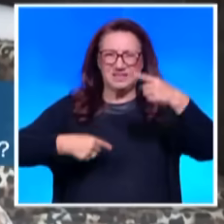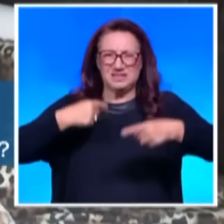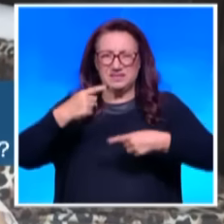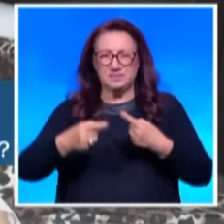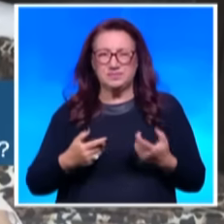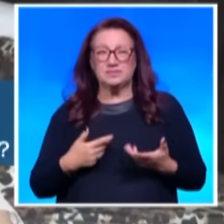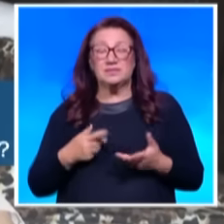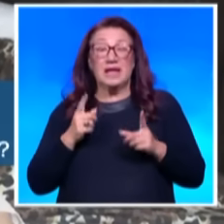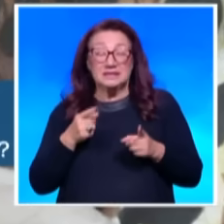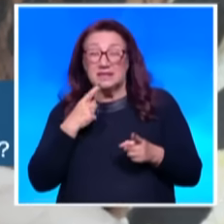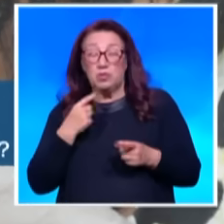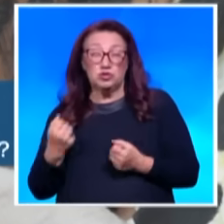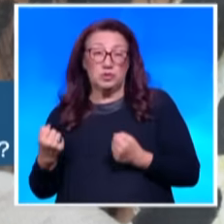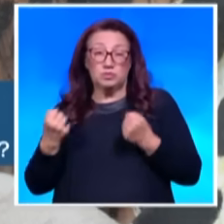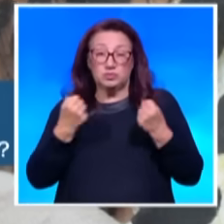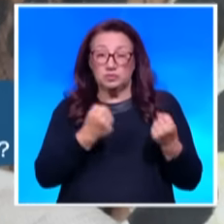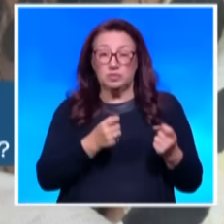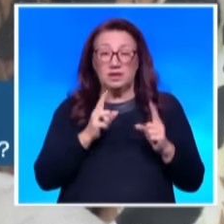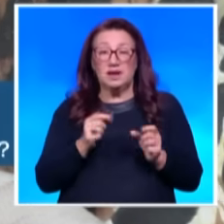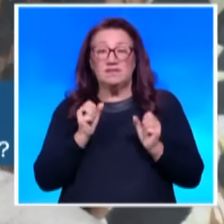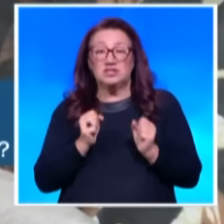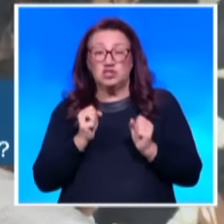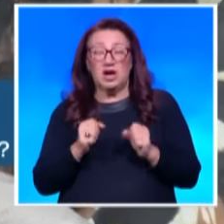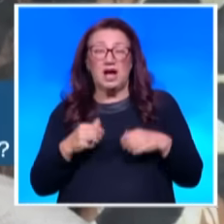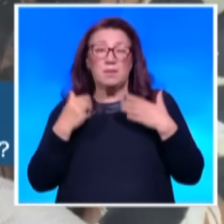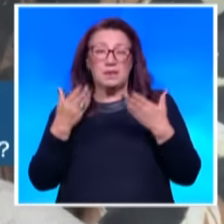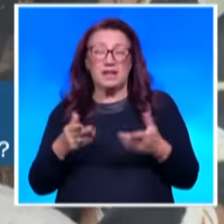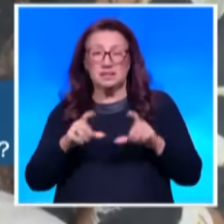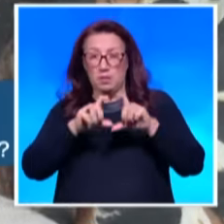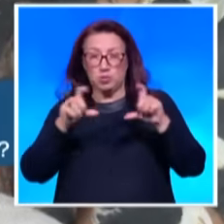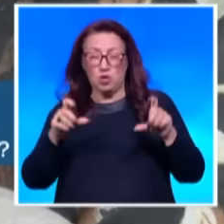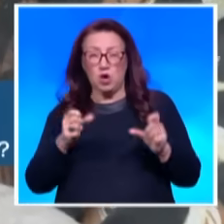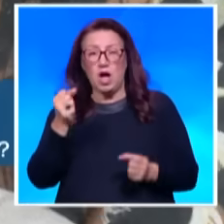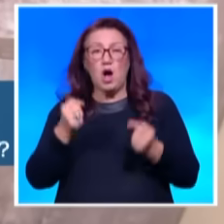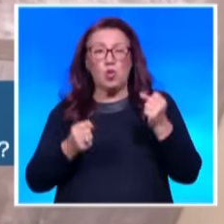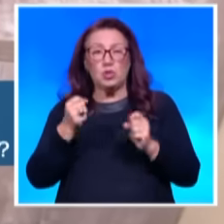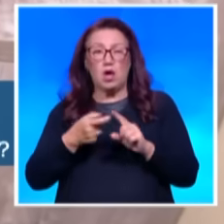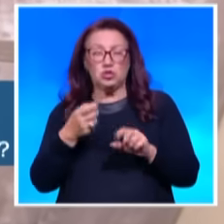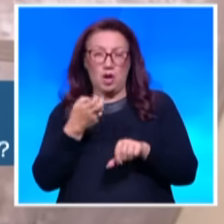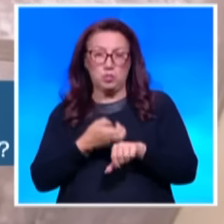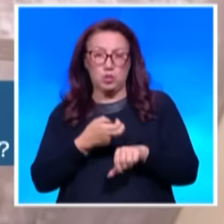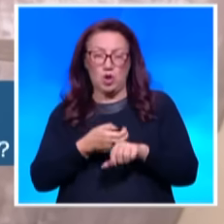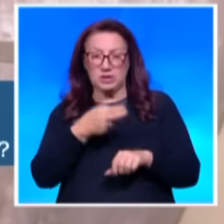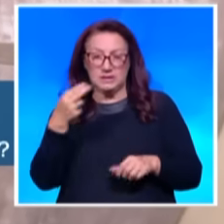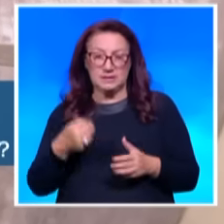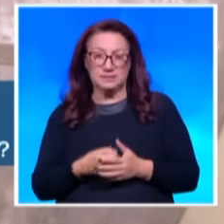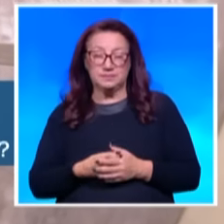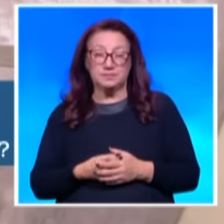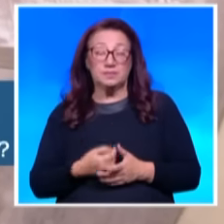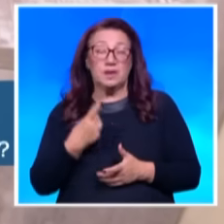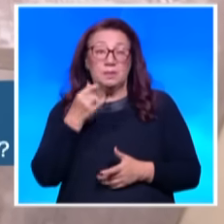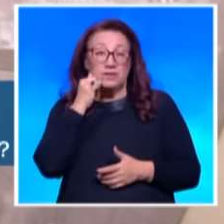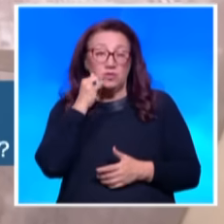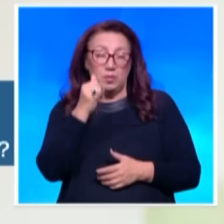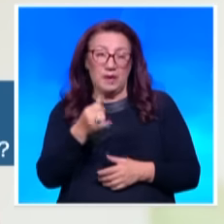до хемодиализа обаче е да чака пред блока кола от болницата, разказва дъщеря й. Първо звъннах на доктора,